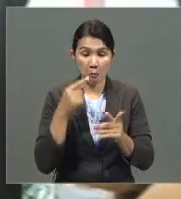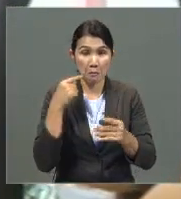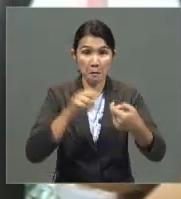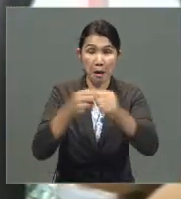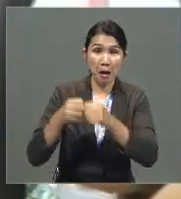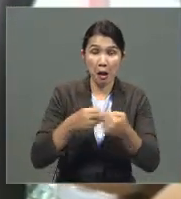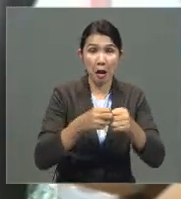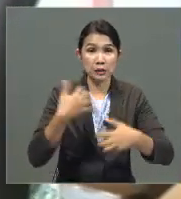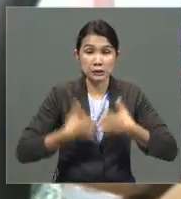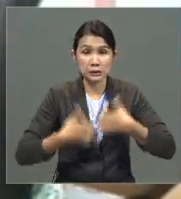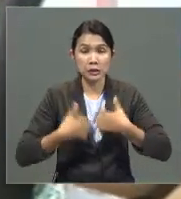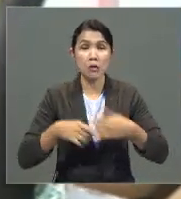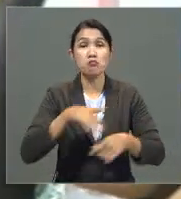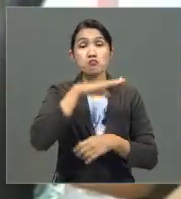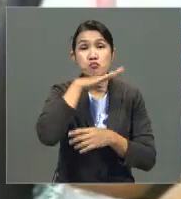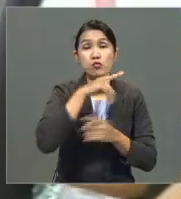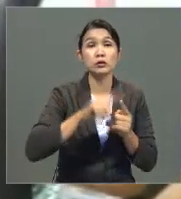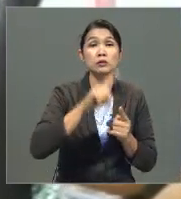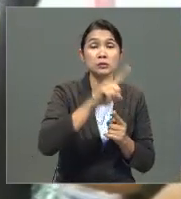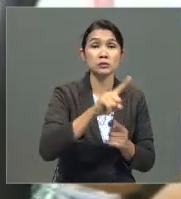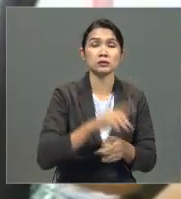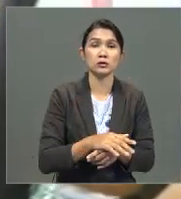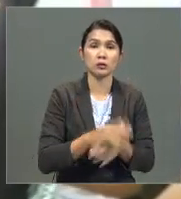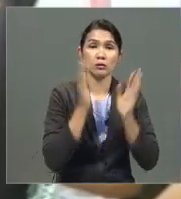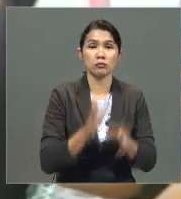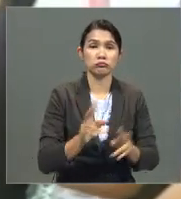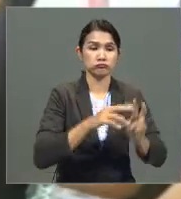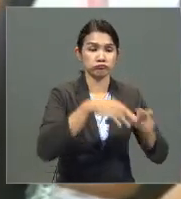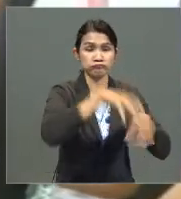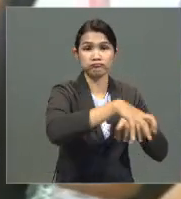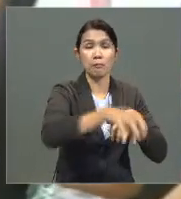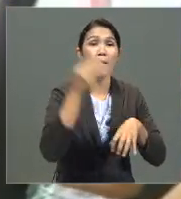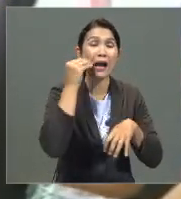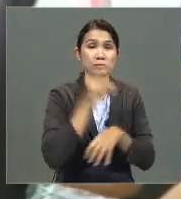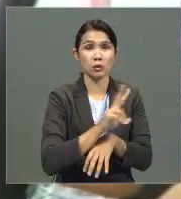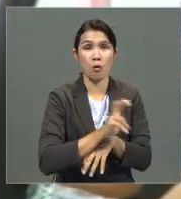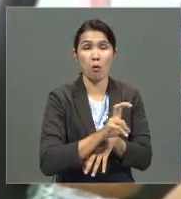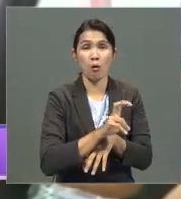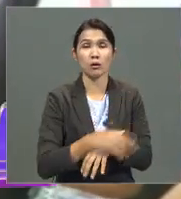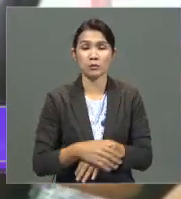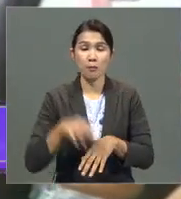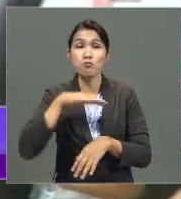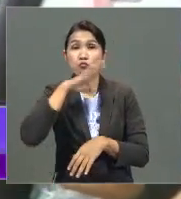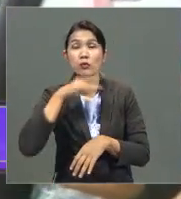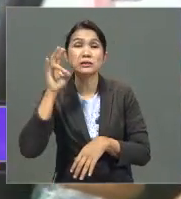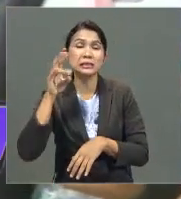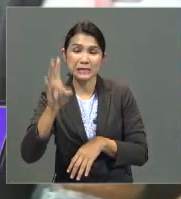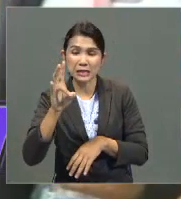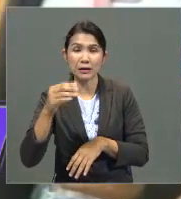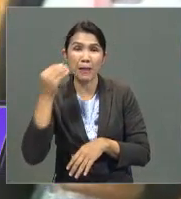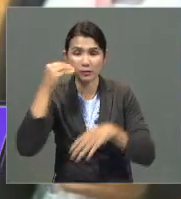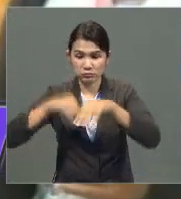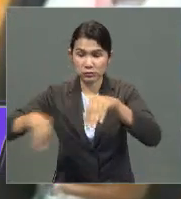เนี่ยจะอย่างของมูลหนึ่งนะครับประมาณสองร้อยกว่าคนเรือนนะครับเบื้องต้นแล้วก็หมู่ 7 100คนเรือน